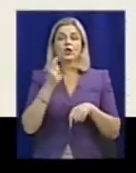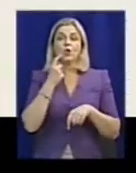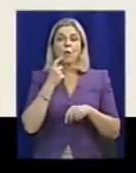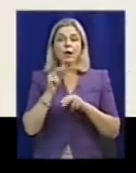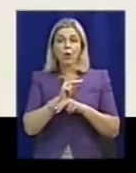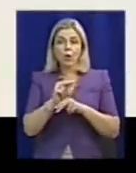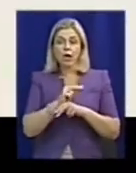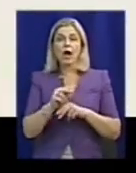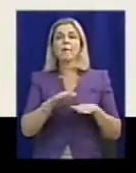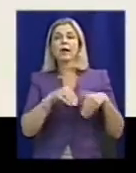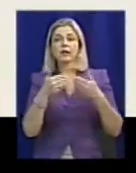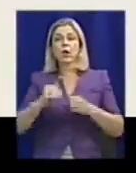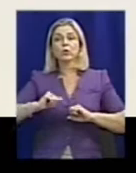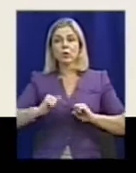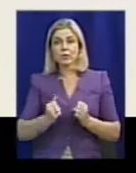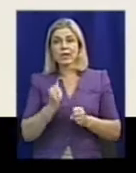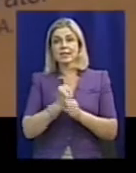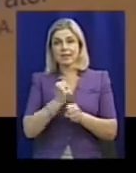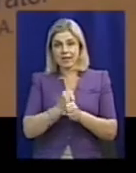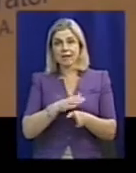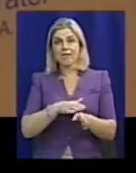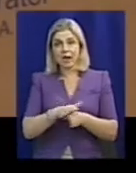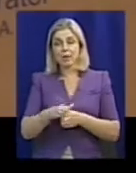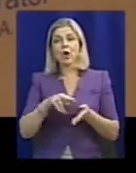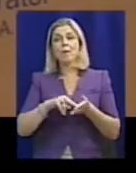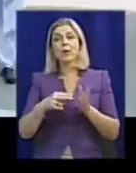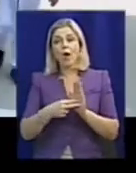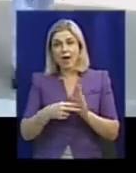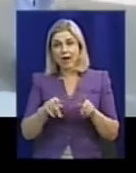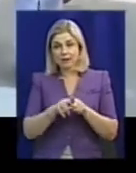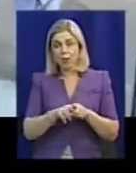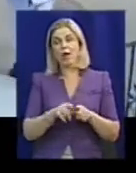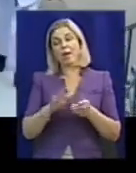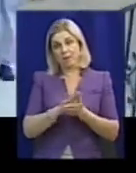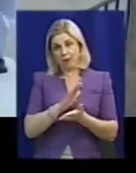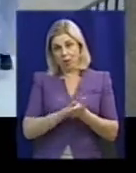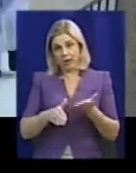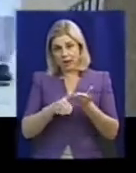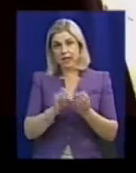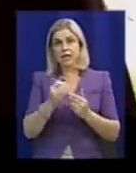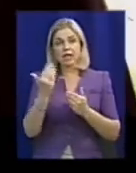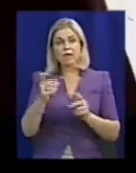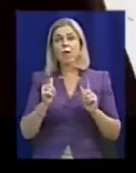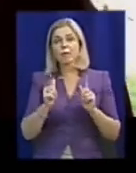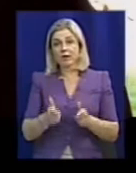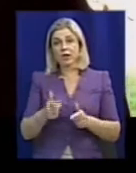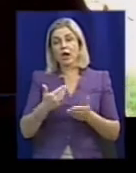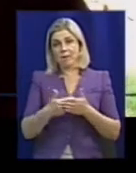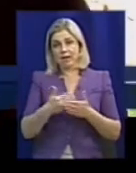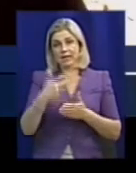Соловйов запропонував друзям реалізувати благодійний проект. Його ідею підтримало близько 30 миколаївців. Когда поднялся